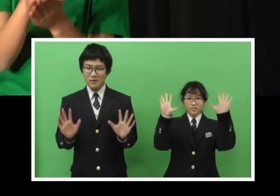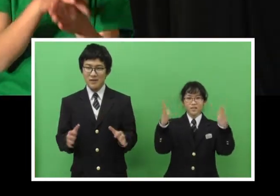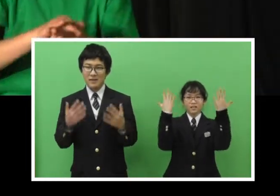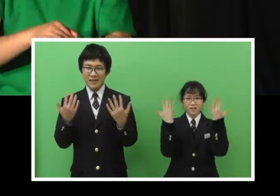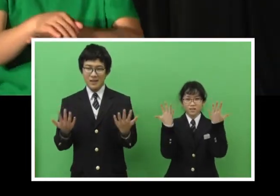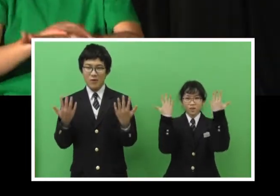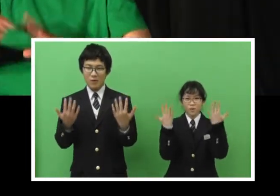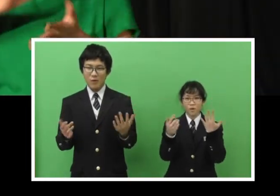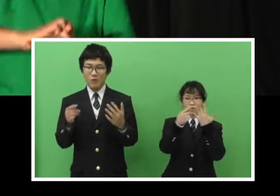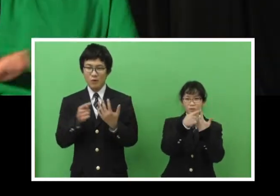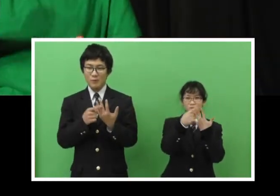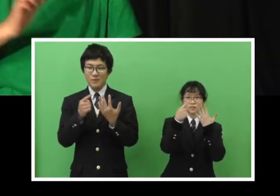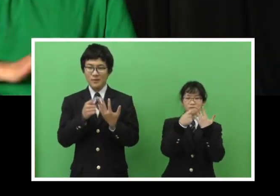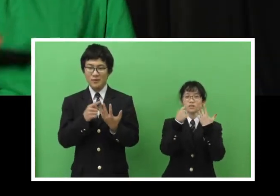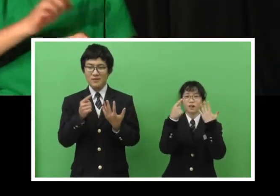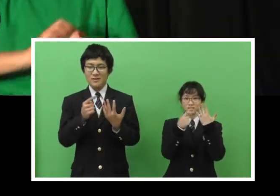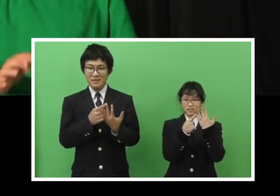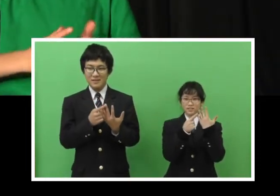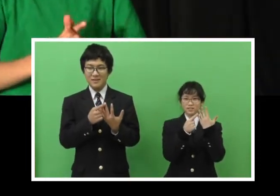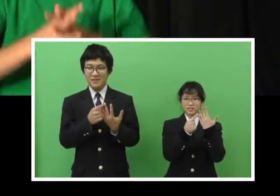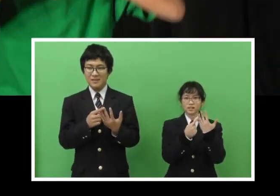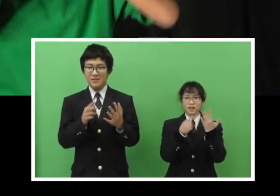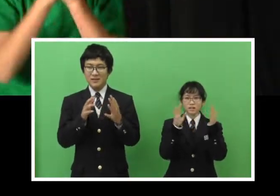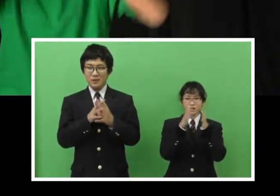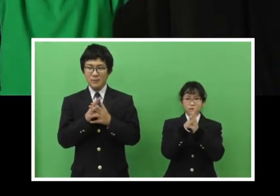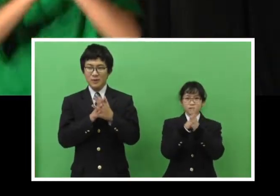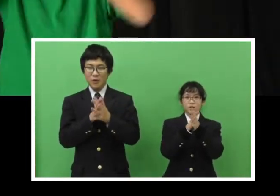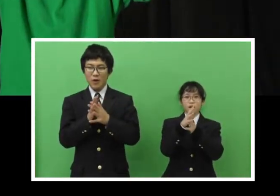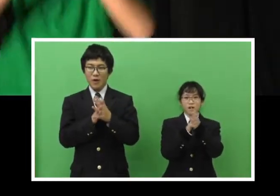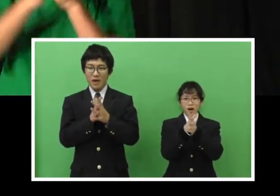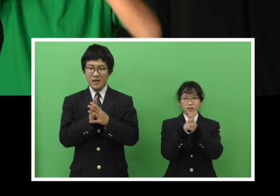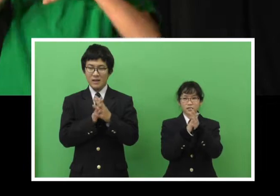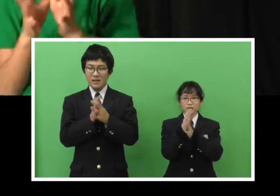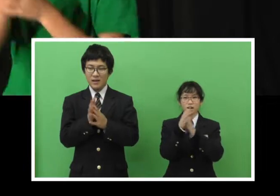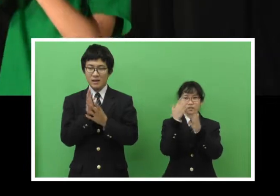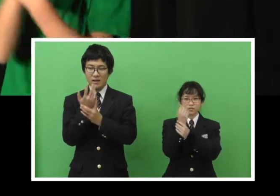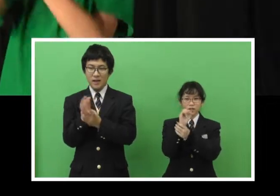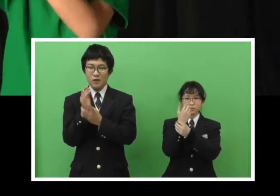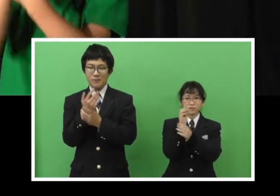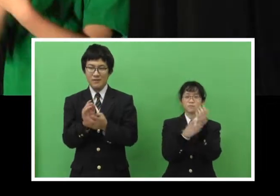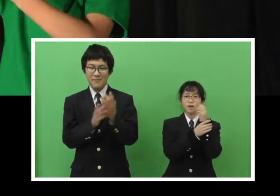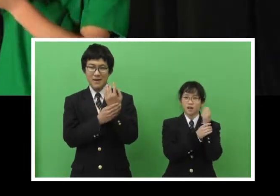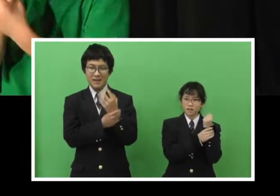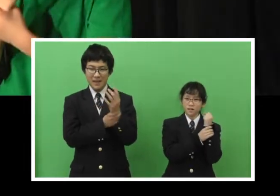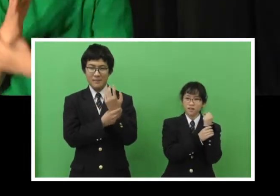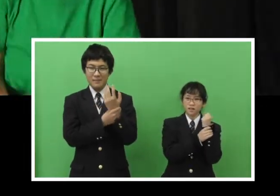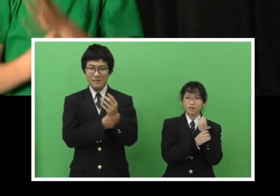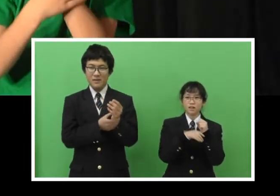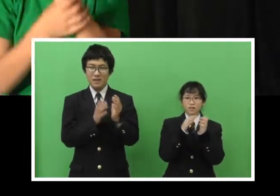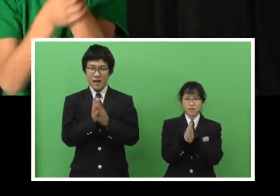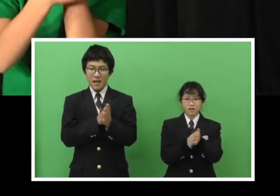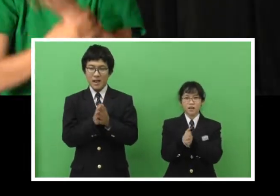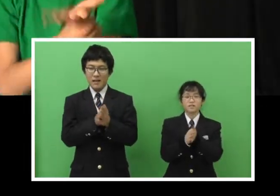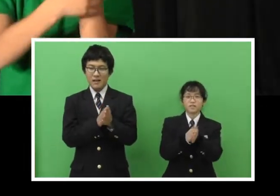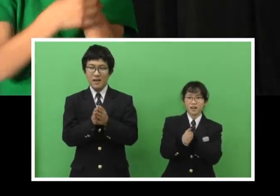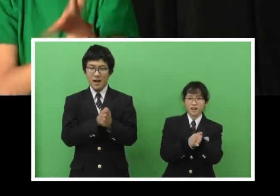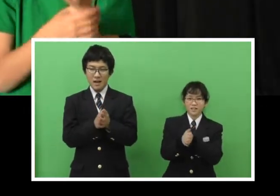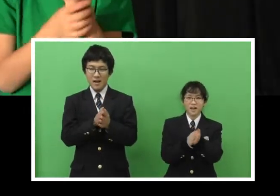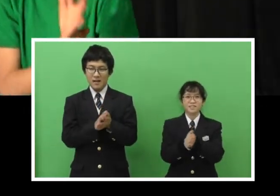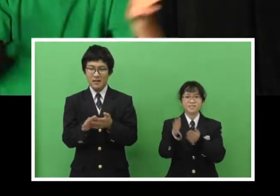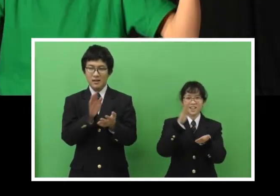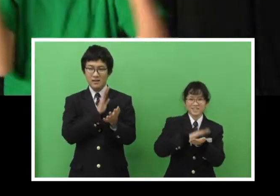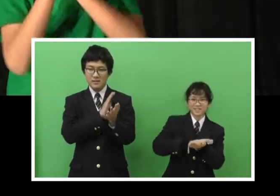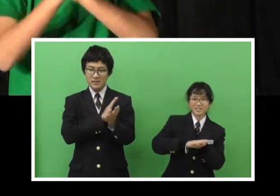のひら、手の甲、爪の先、指の間、手首まで洗って